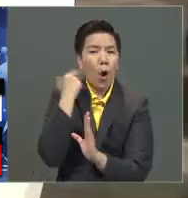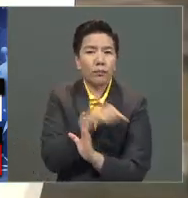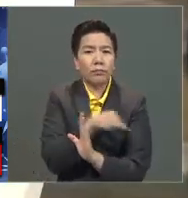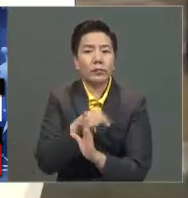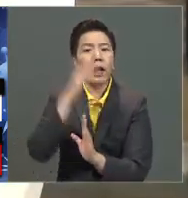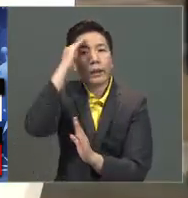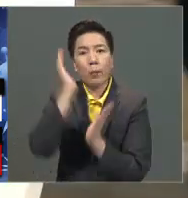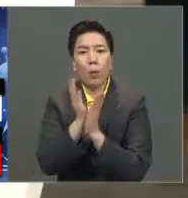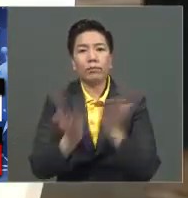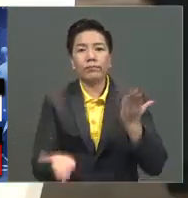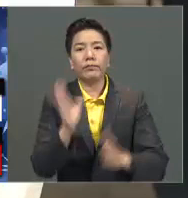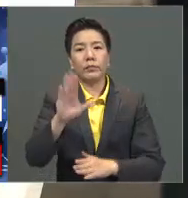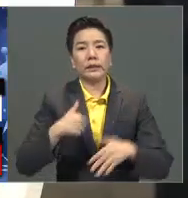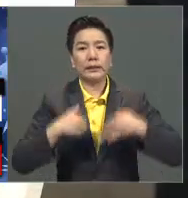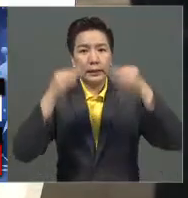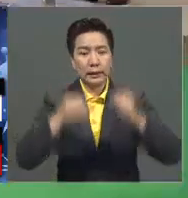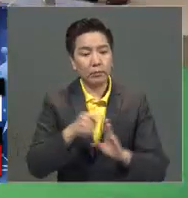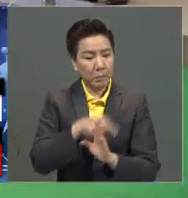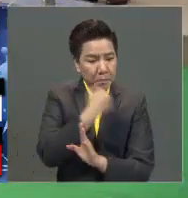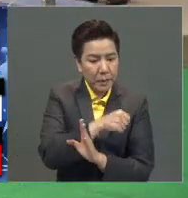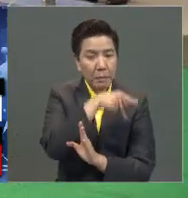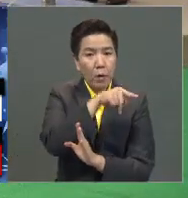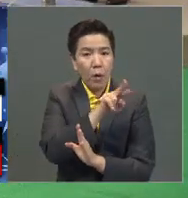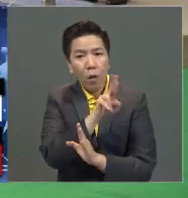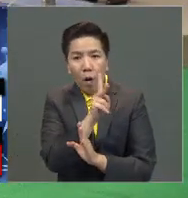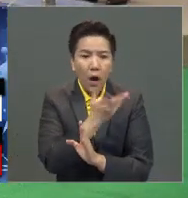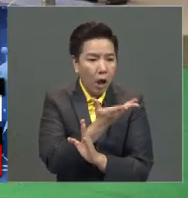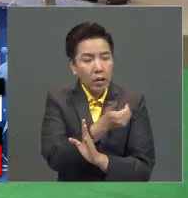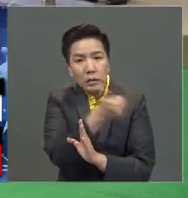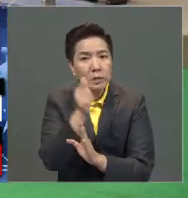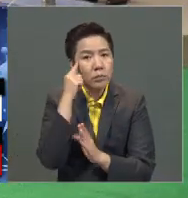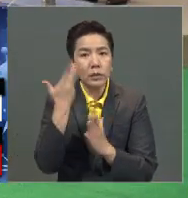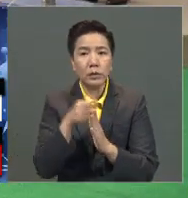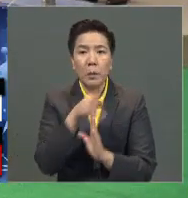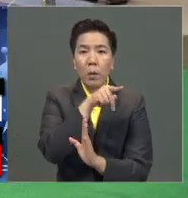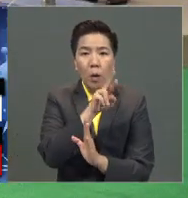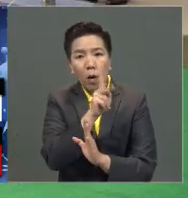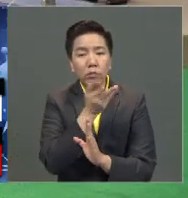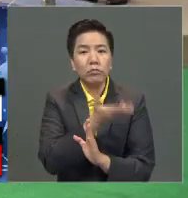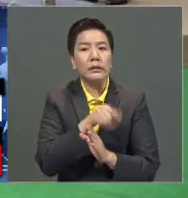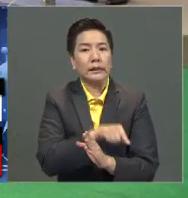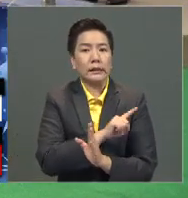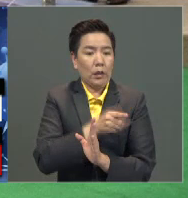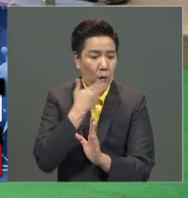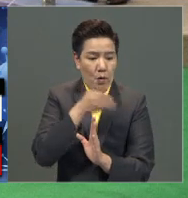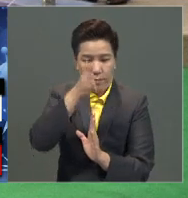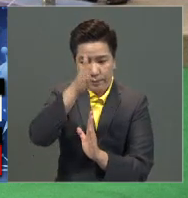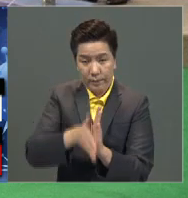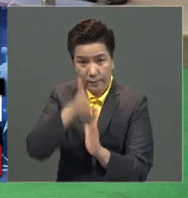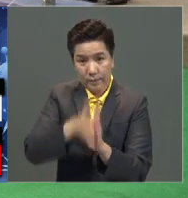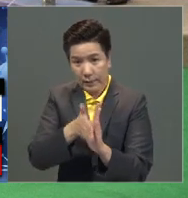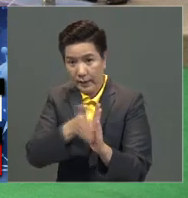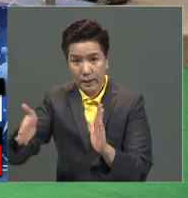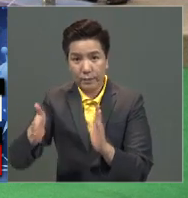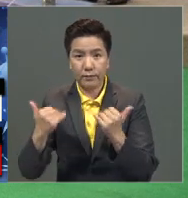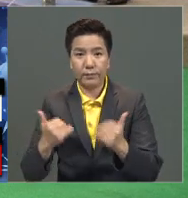หน้าที่ตำรวจที่จะแจ้งข้อหาโดยใช้กฎหมายอื่นๆหรือแม้ทั้งใช้พรกฉุกเฉินก็ตามครับ